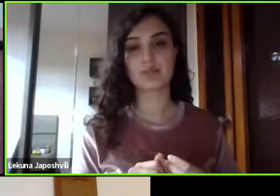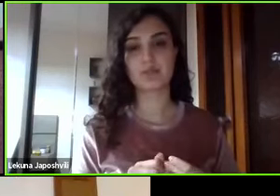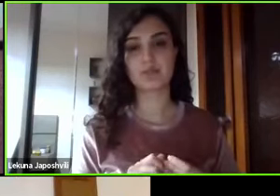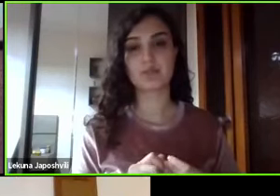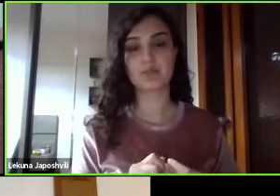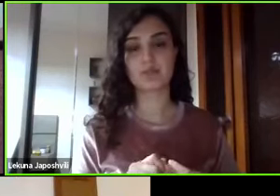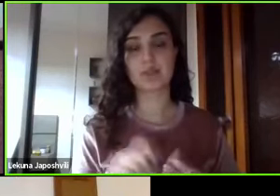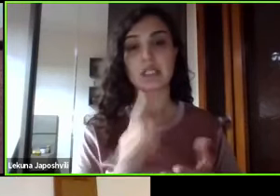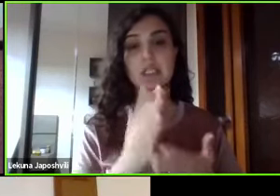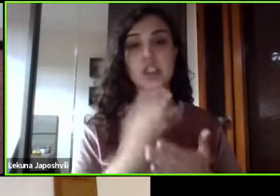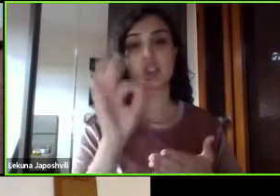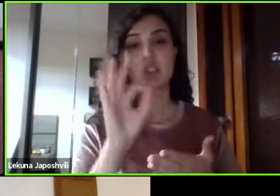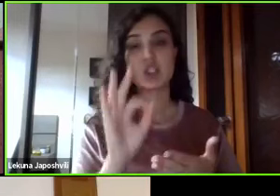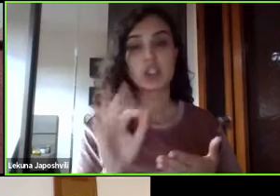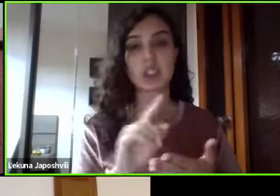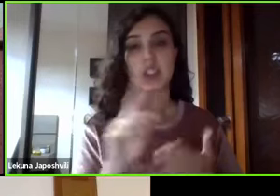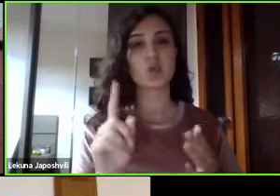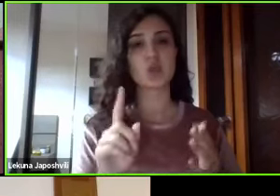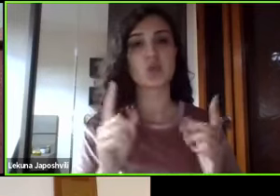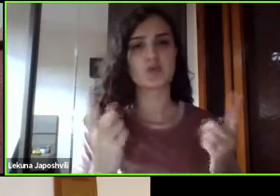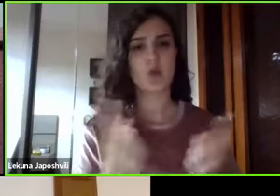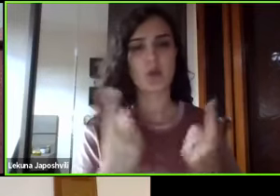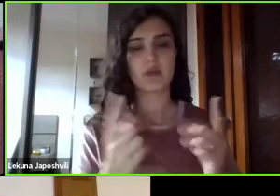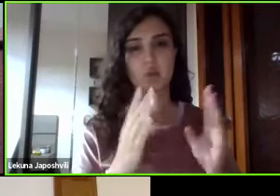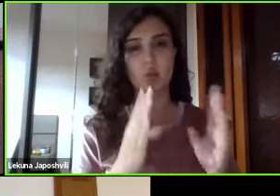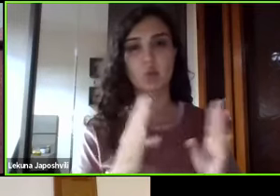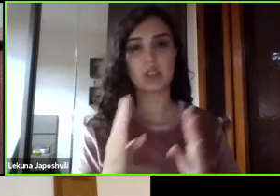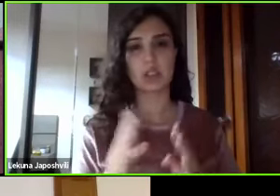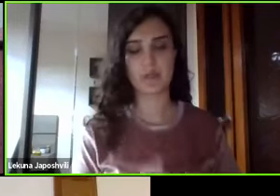რაც არის ხშირი, რაც რუტინა, რაც ჩვეულებრივი